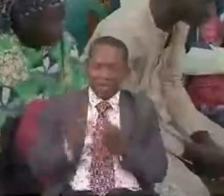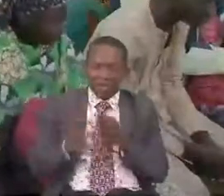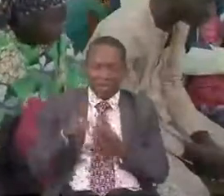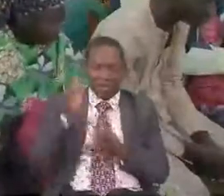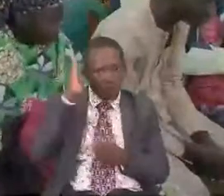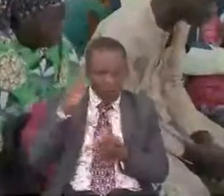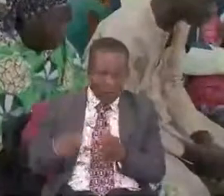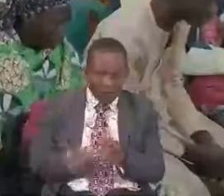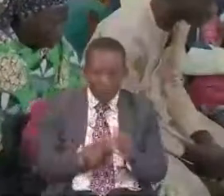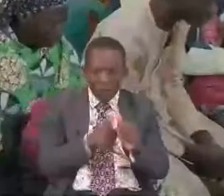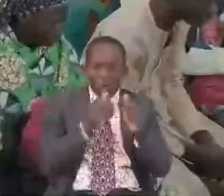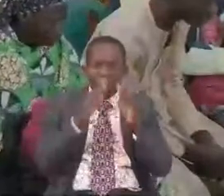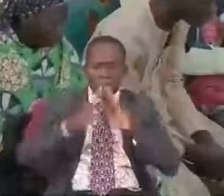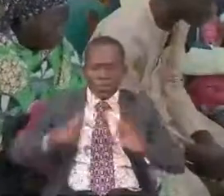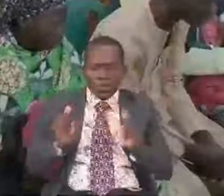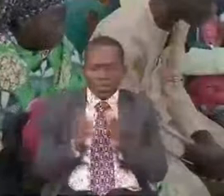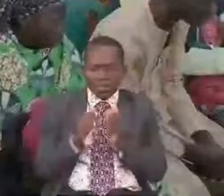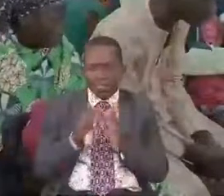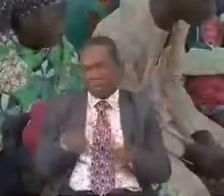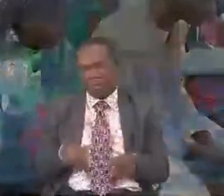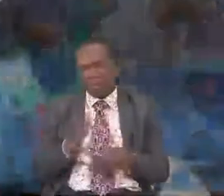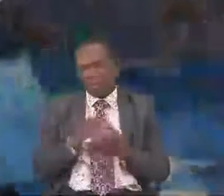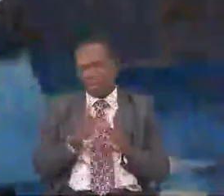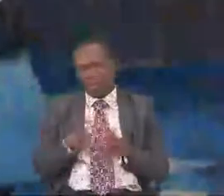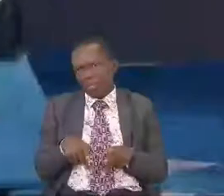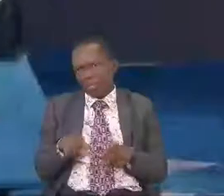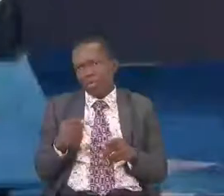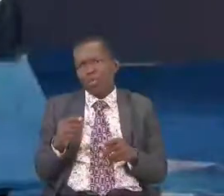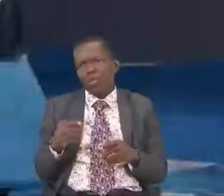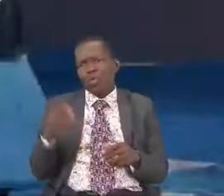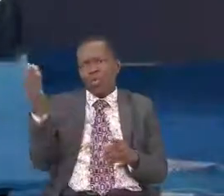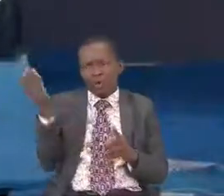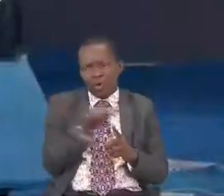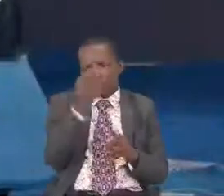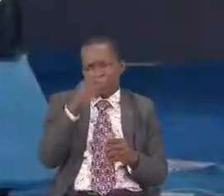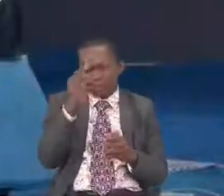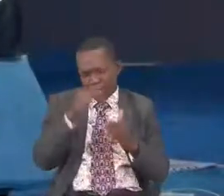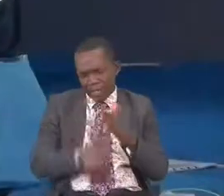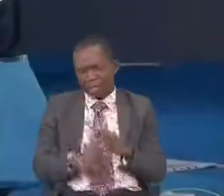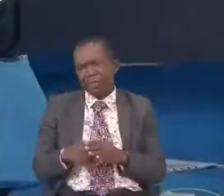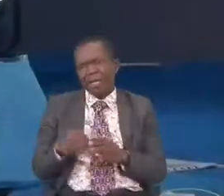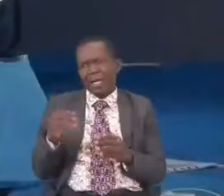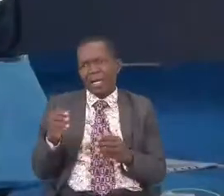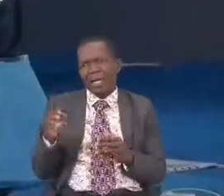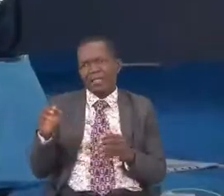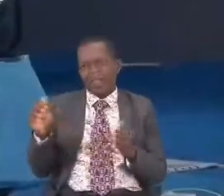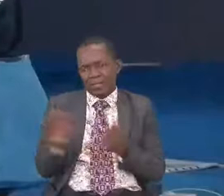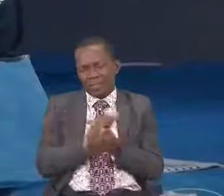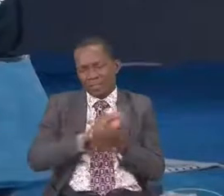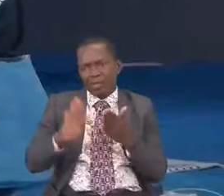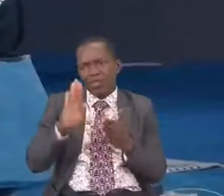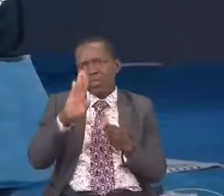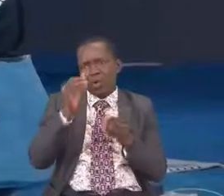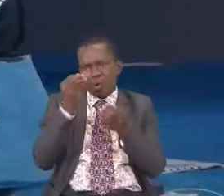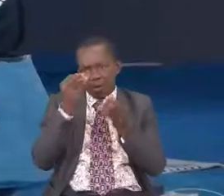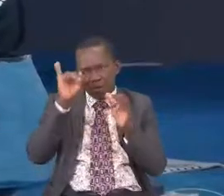il y aura des gens qui vont te critiquer, il y aura des gens qui vont vraiment te morceler, il y a des gens qui vont te rabaisser, il y aura des gens qui